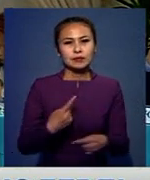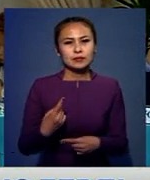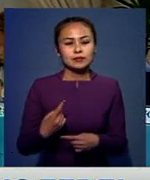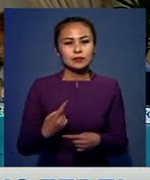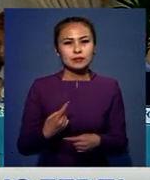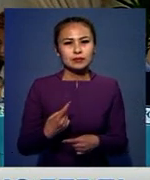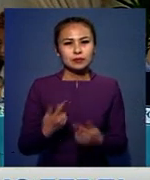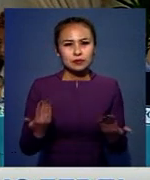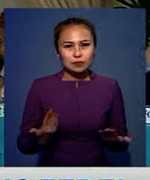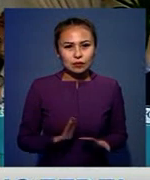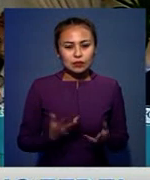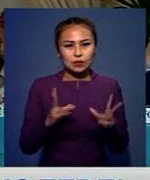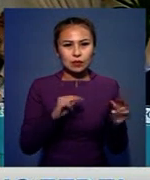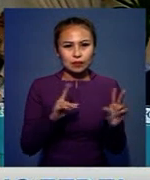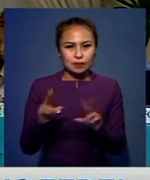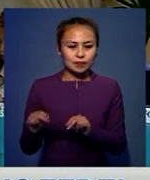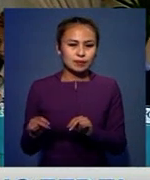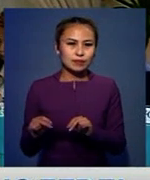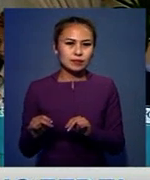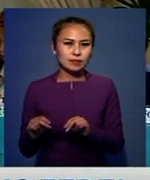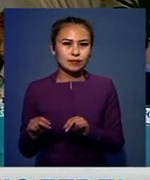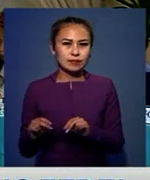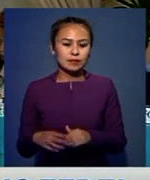бәріне тиштік, береке, бірлік,